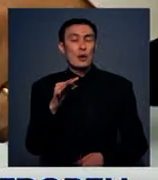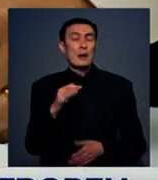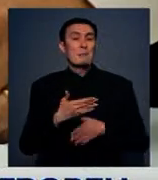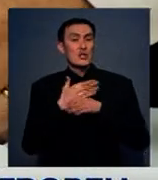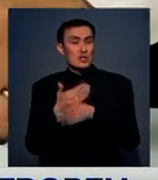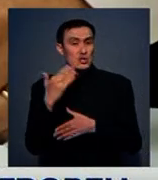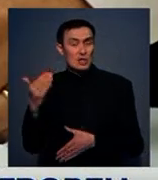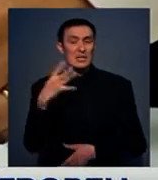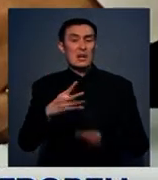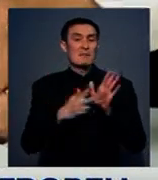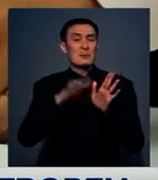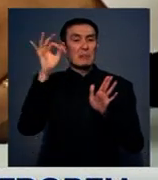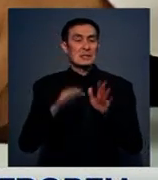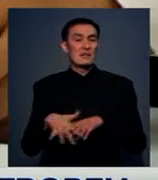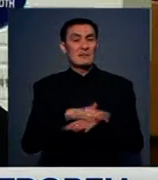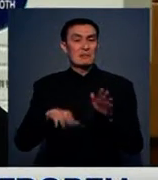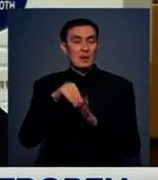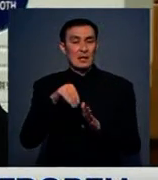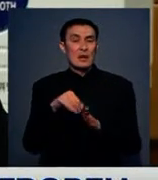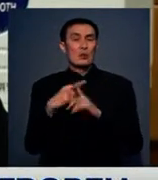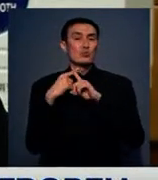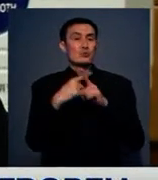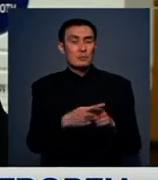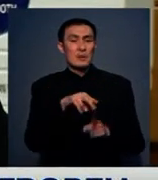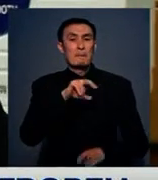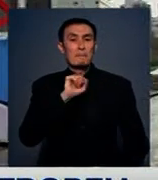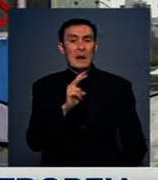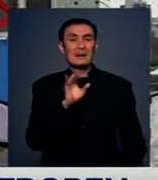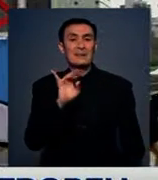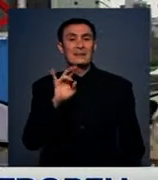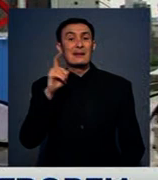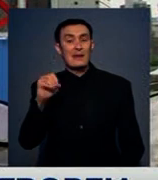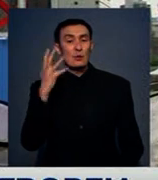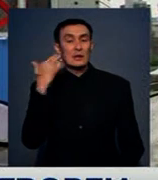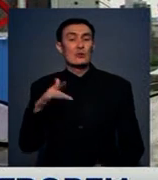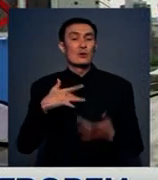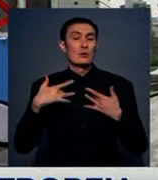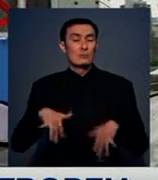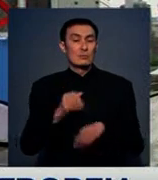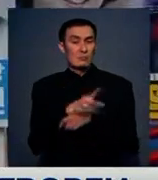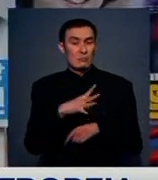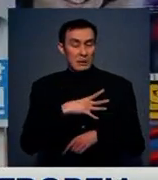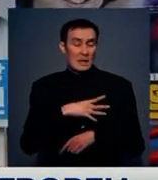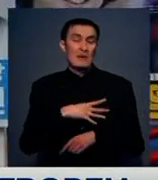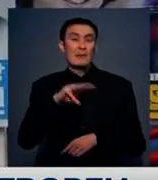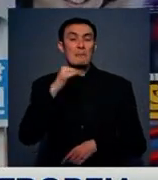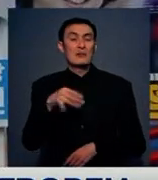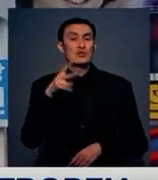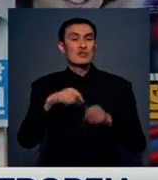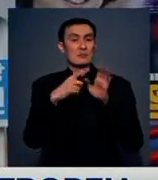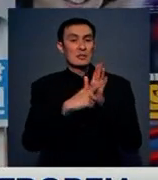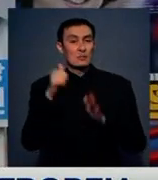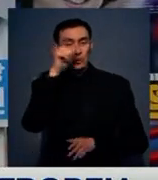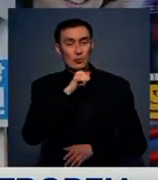заручившись поддержкой 48% избирателей, уступил Пак Кын Хэ. После ее импичмента на досрочных президентских выборах в мае